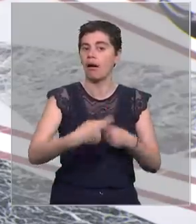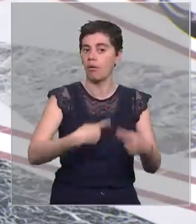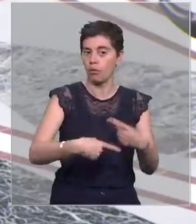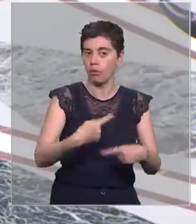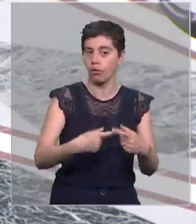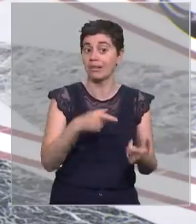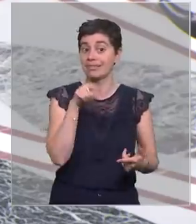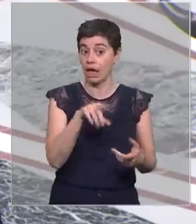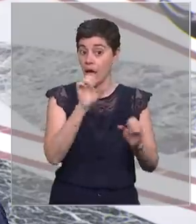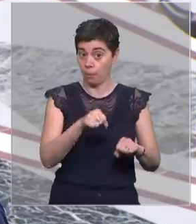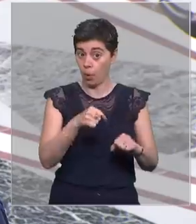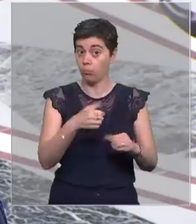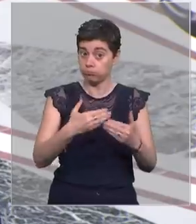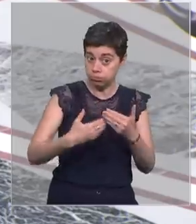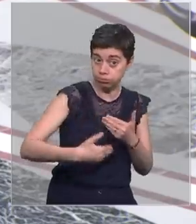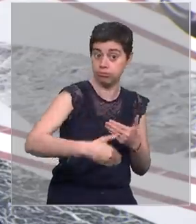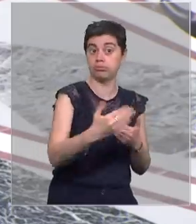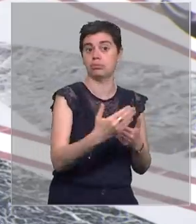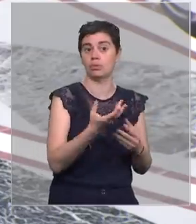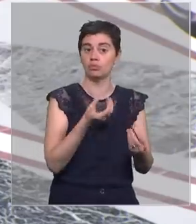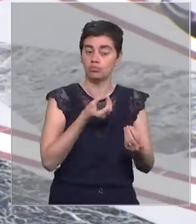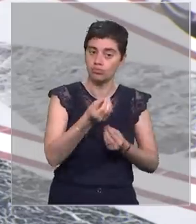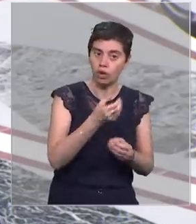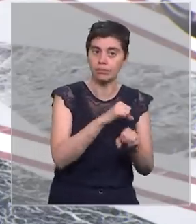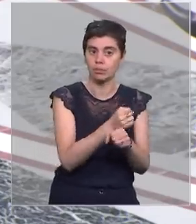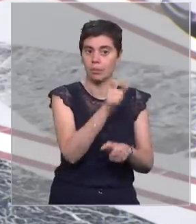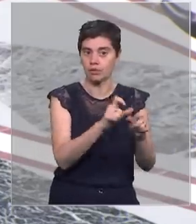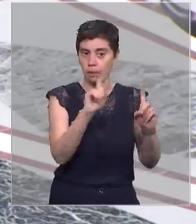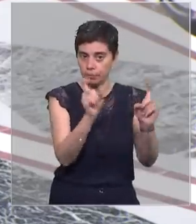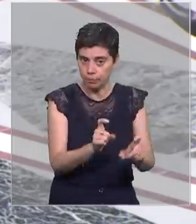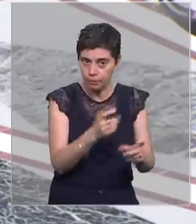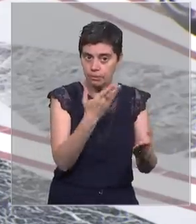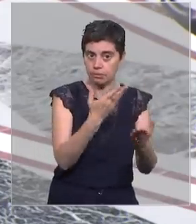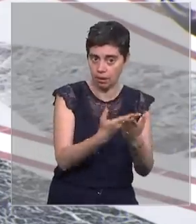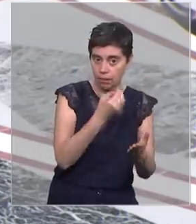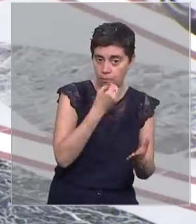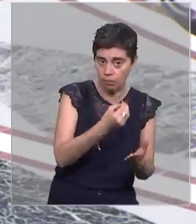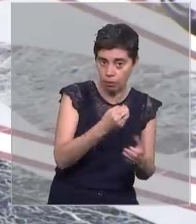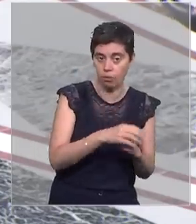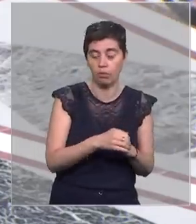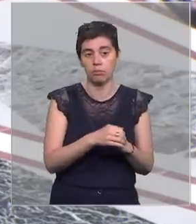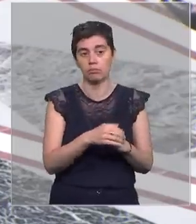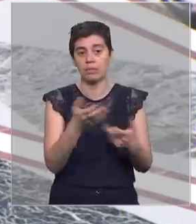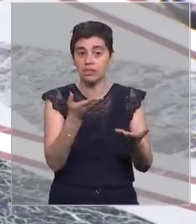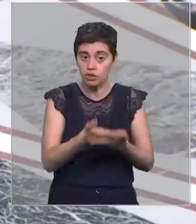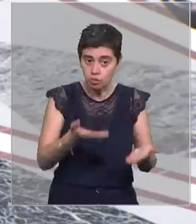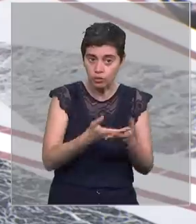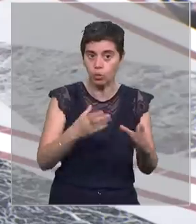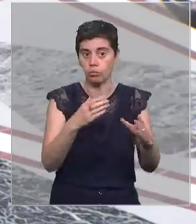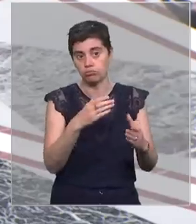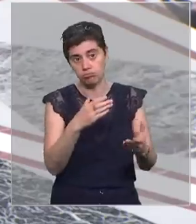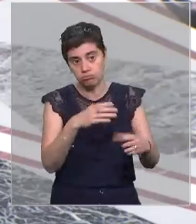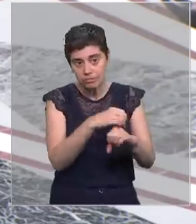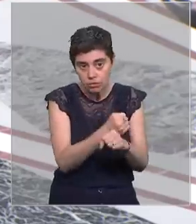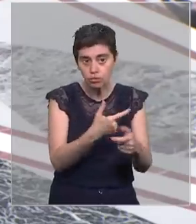un levier pérenne de manière à réduire la surpopulation carcérale, améliorer de fait les conditions de détention et de travail pour